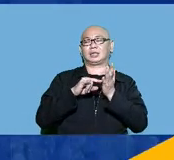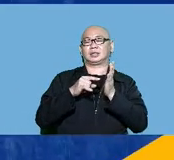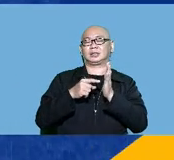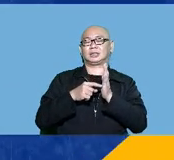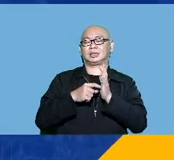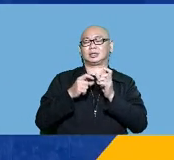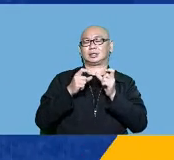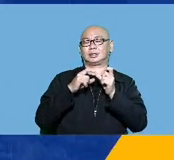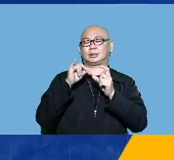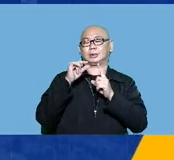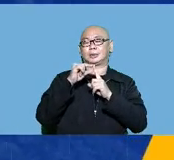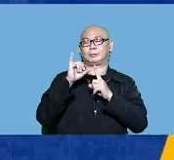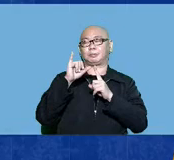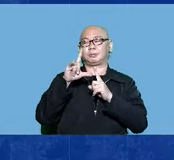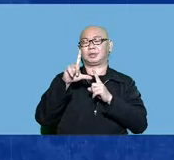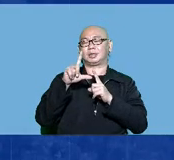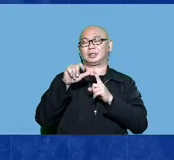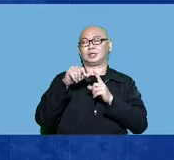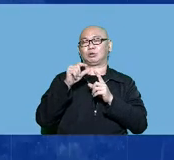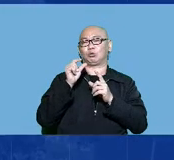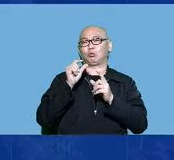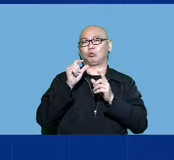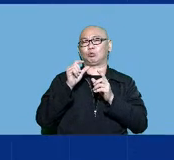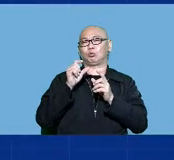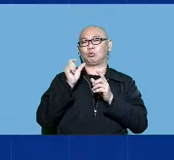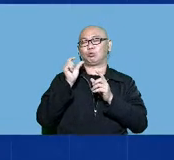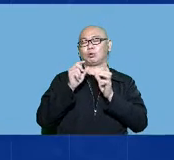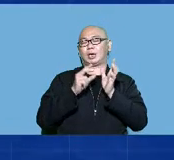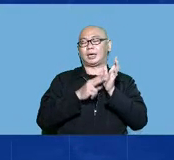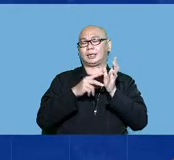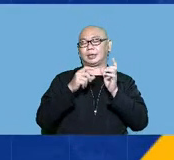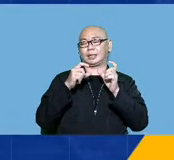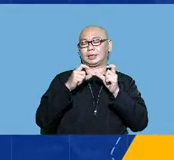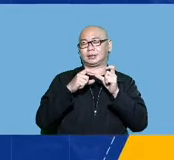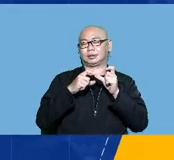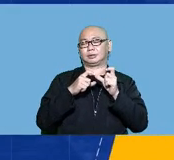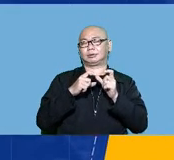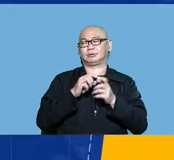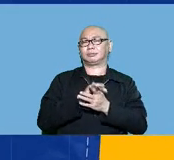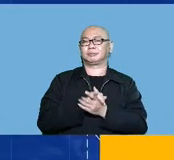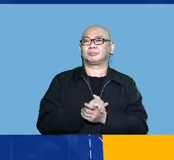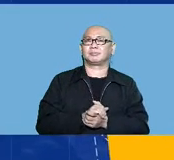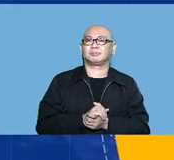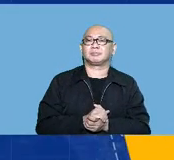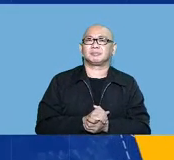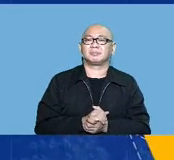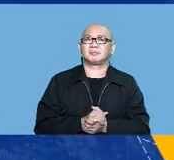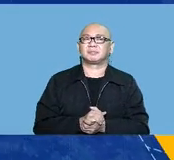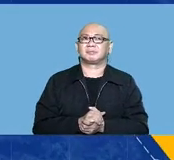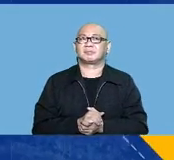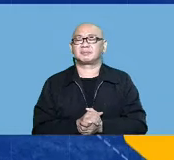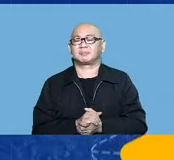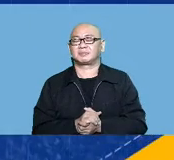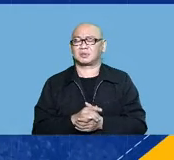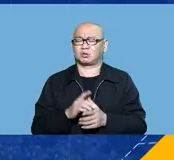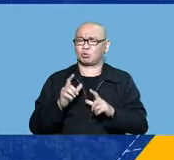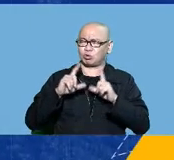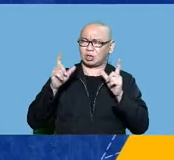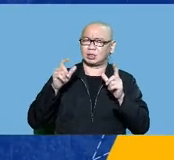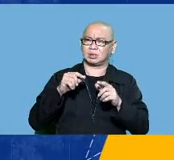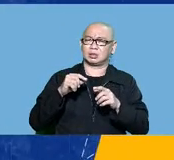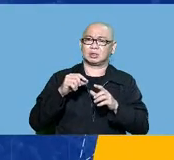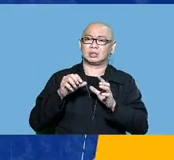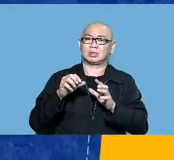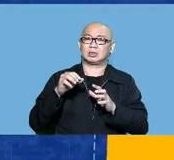Juga Profesor Insinyur Muhammad Mukhlisin MT PhD. Ini lulusan Jepang